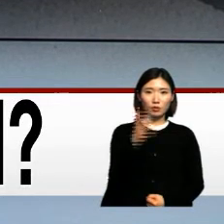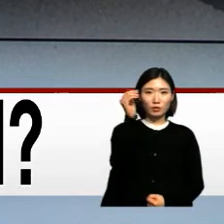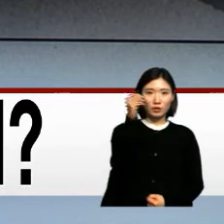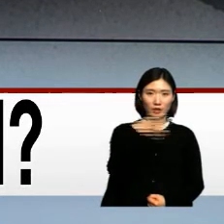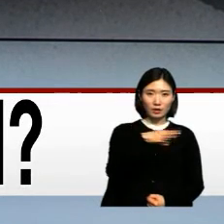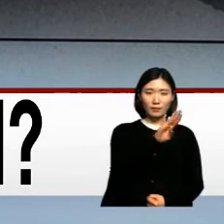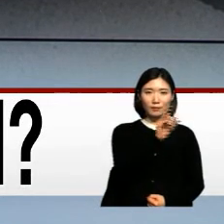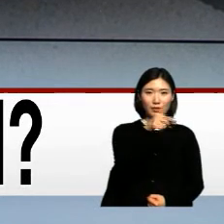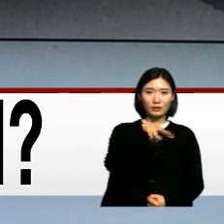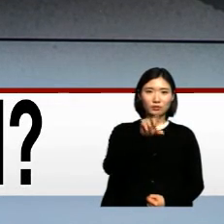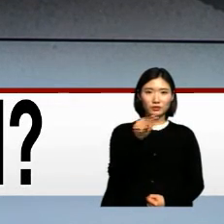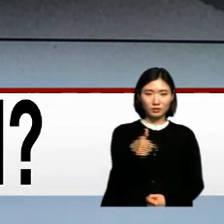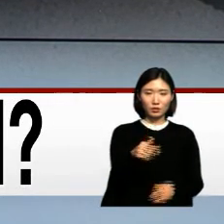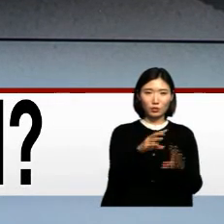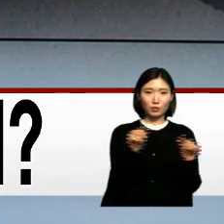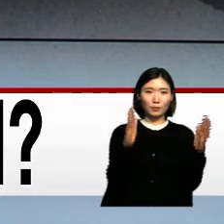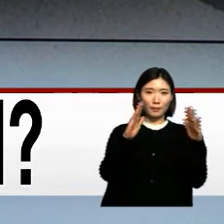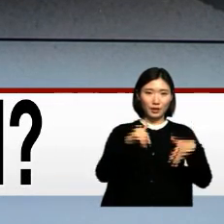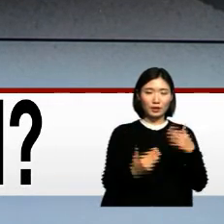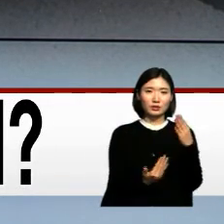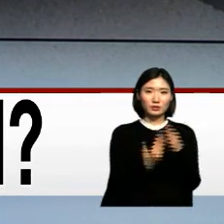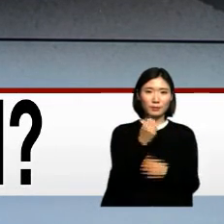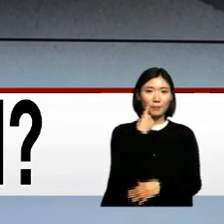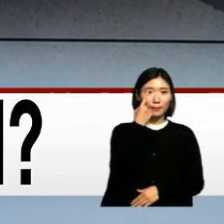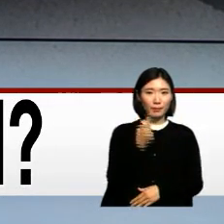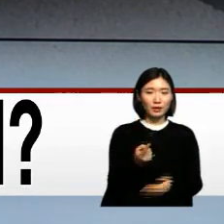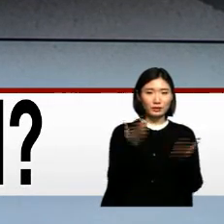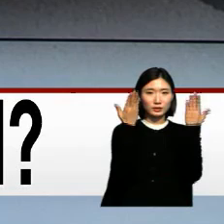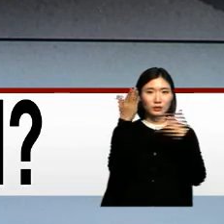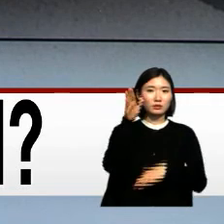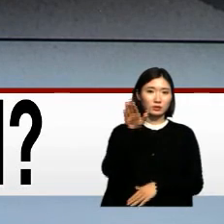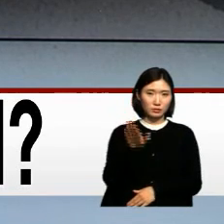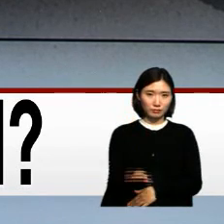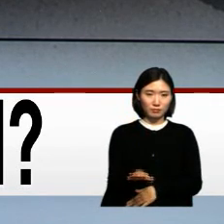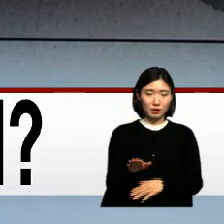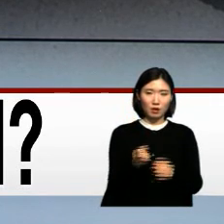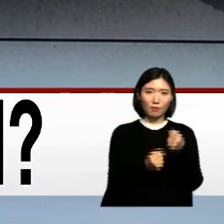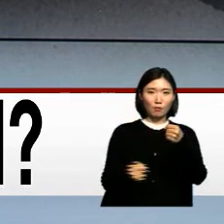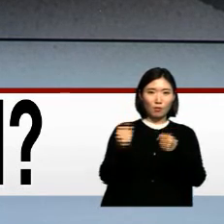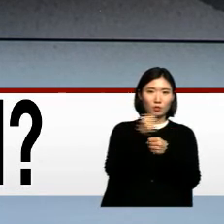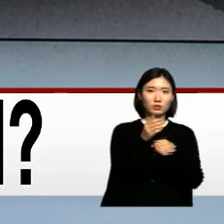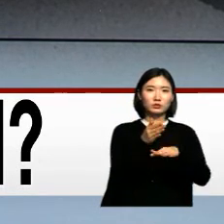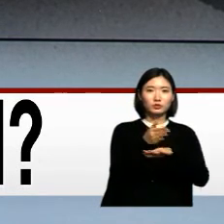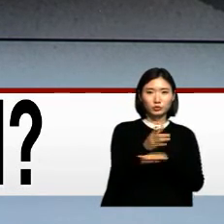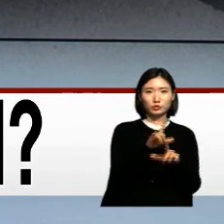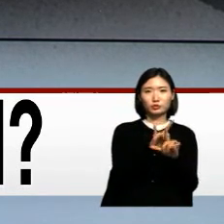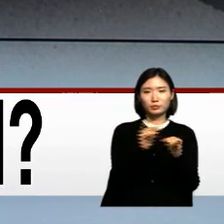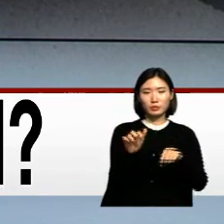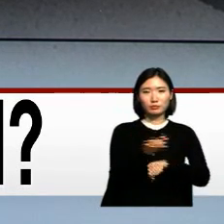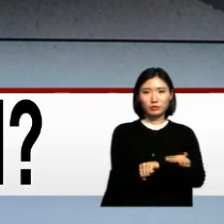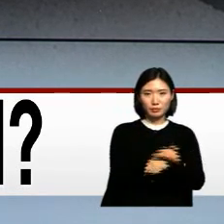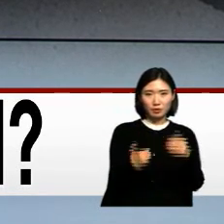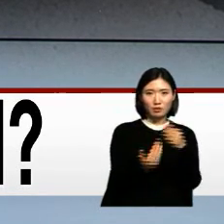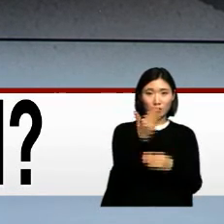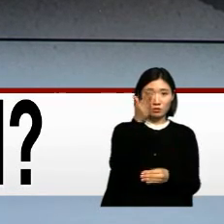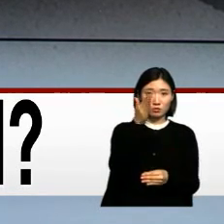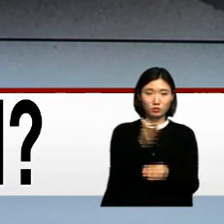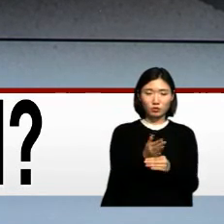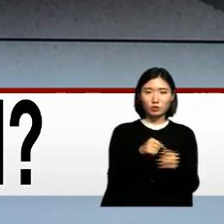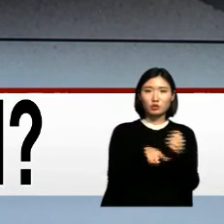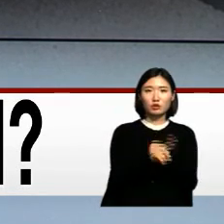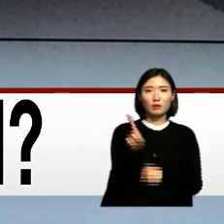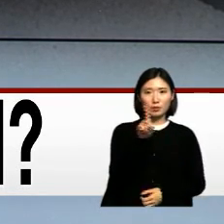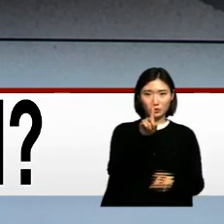고향 백석동 도로 땅꺼짐이 발생한 지 한 달이 됐지만 복구 작업은 더디기만 해 주민들의 원성을 사고 있습니다.